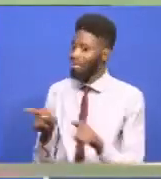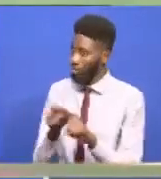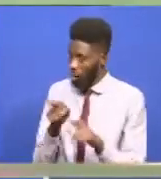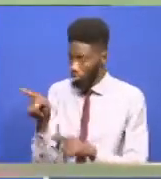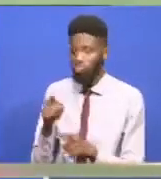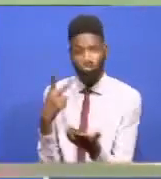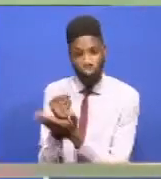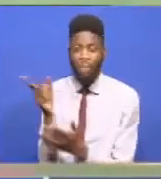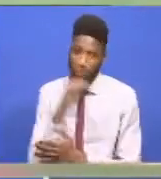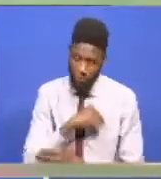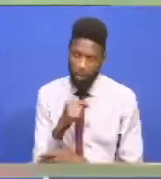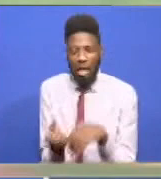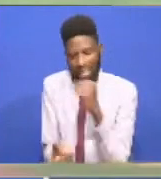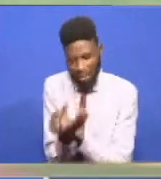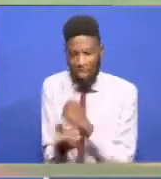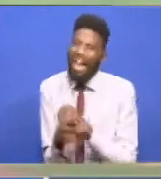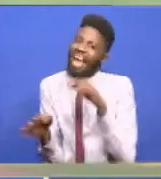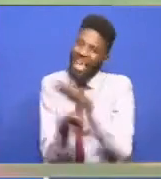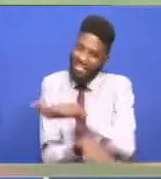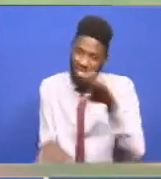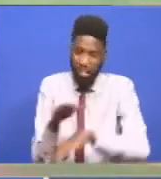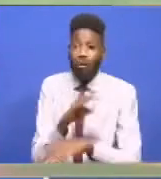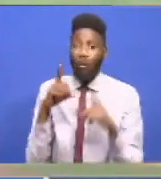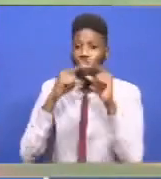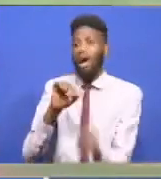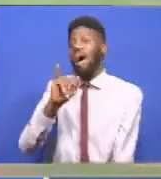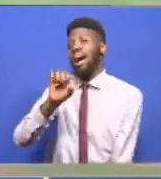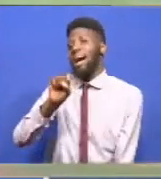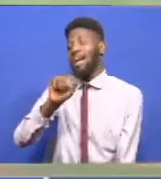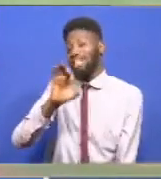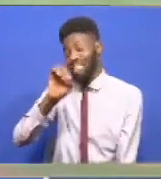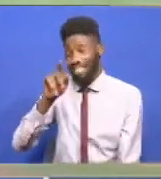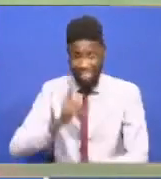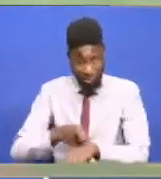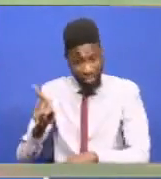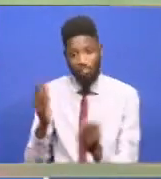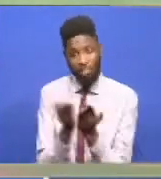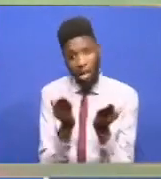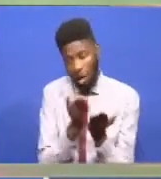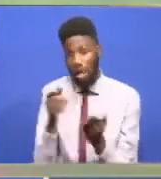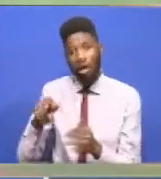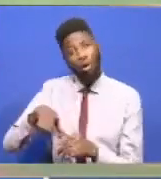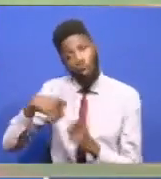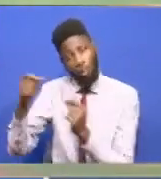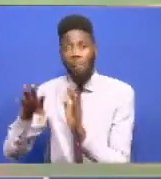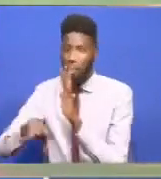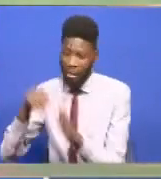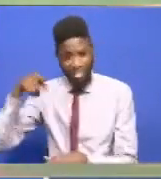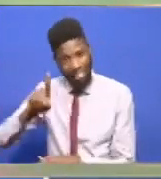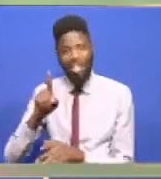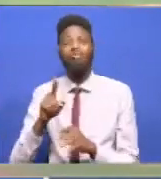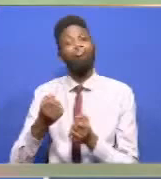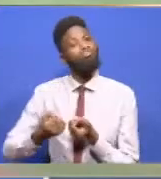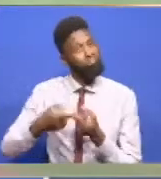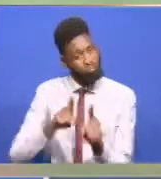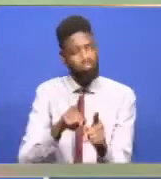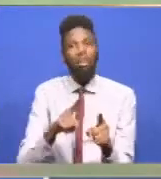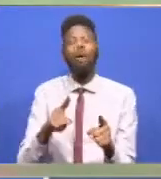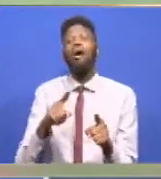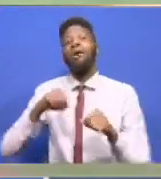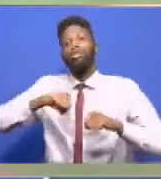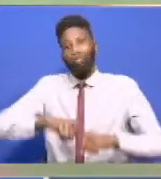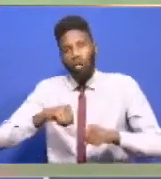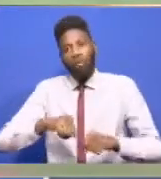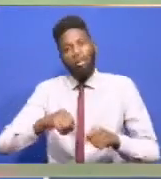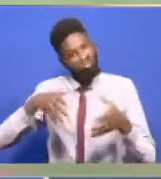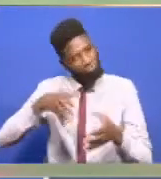yote, akasema Isa kikonyo, saidi aliendea sahani, alimshushanisha kwa kiti na akamulalia akashindwa hata kupiga nduru.